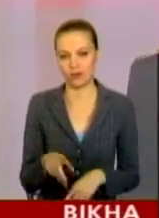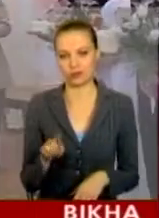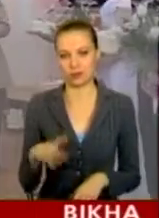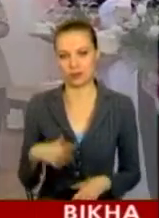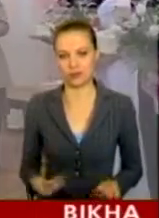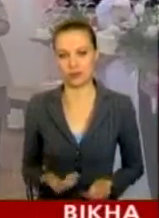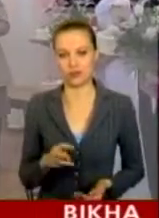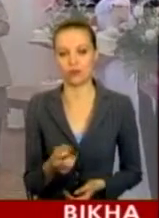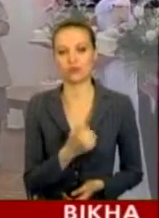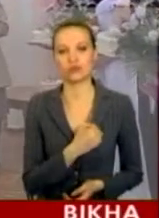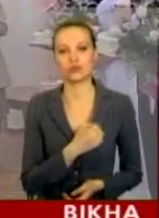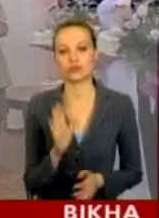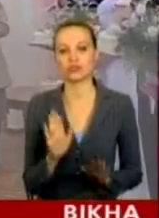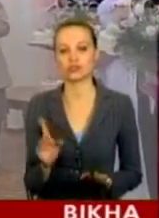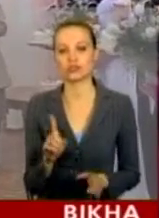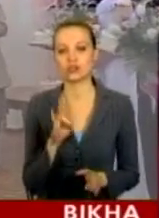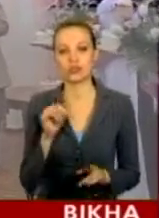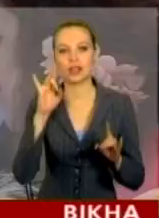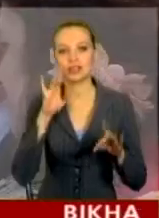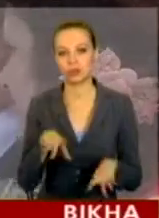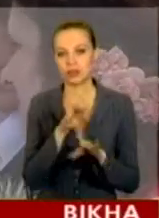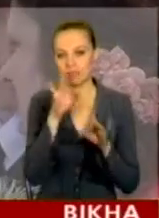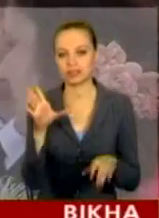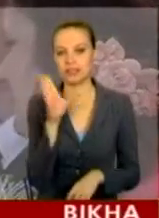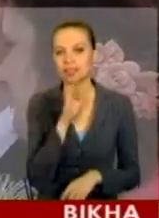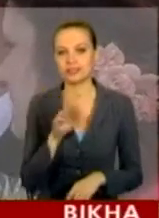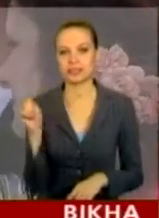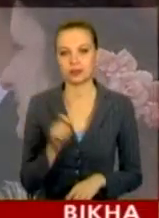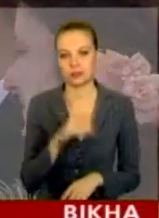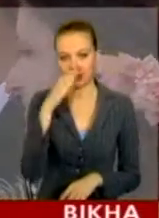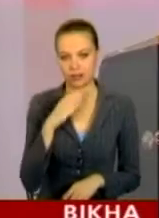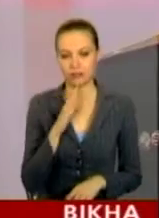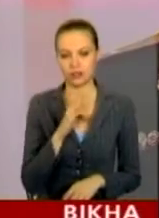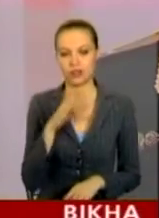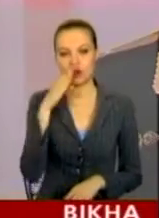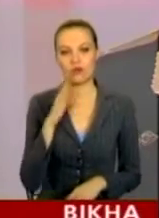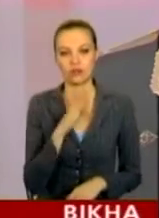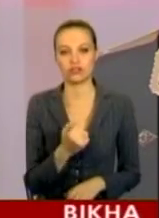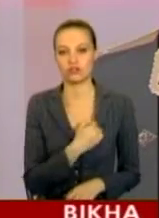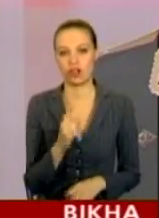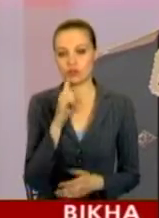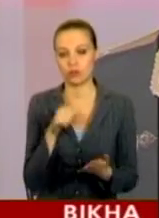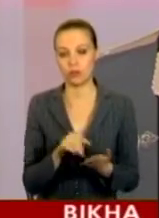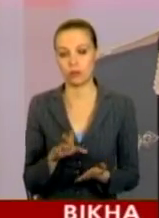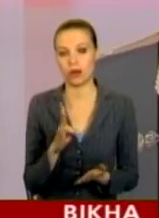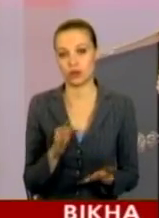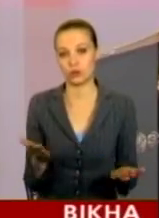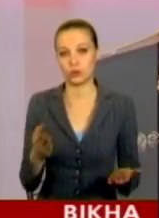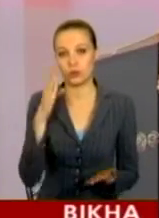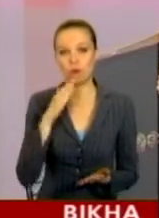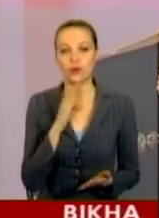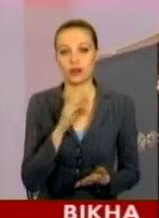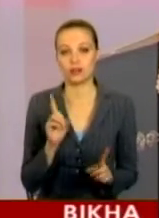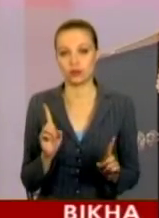да. Шкодують молодята лише, що на спонтанне весілля не встигли приїхати батьки. Родителі жалко, що не попали, ну, родителям